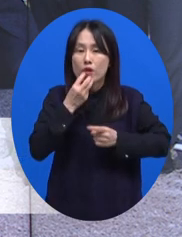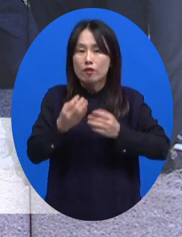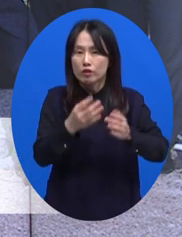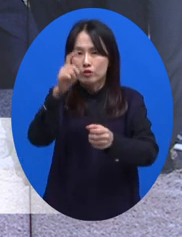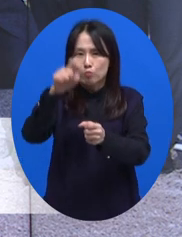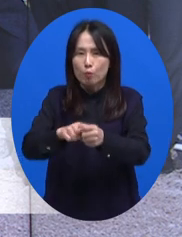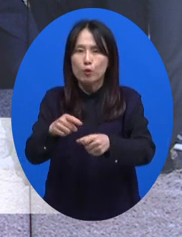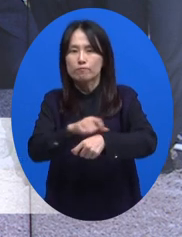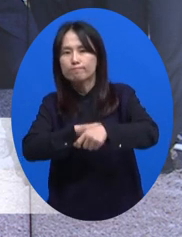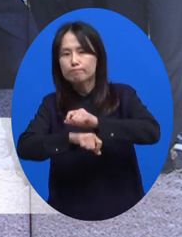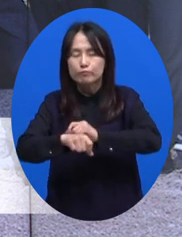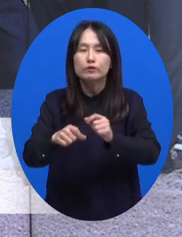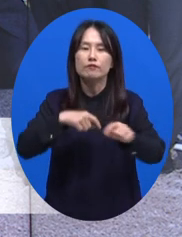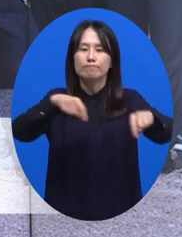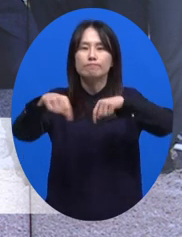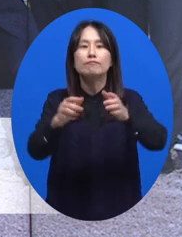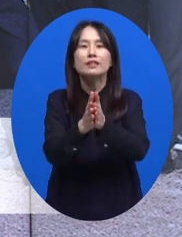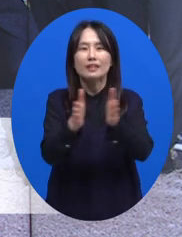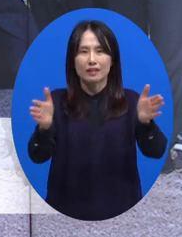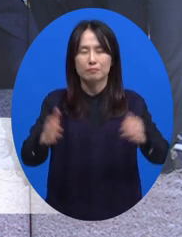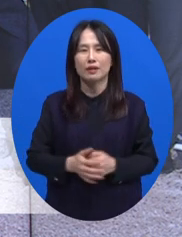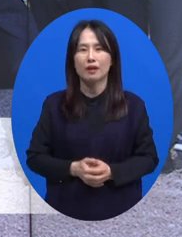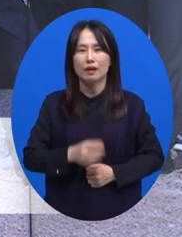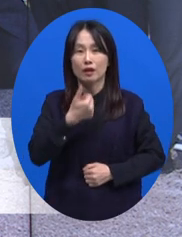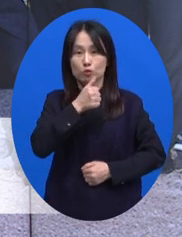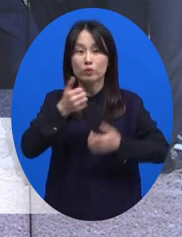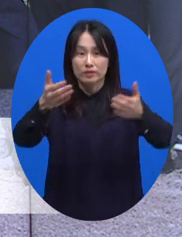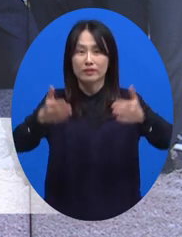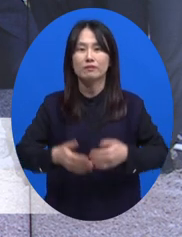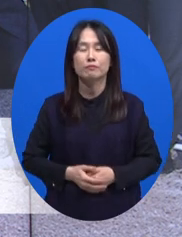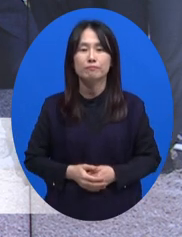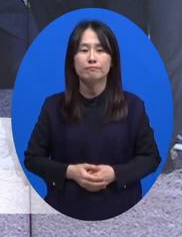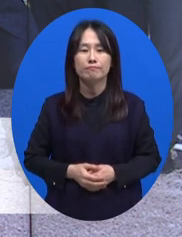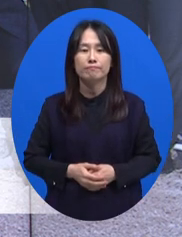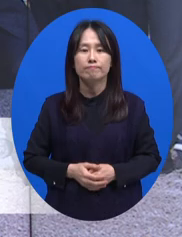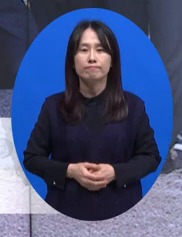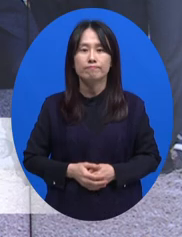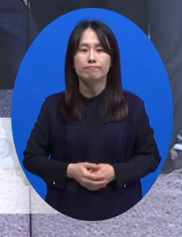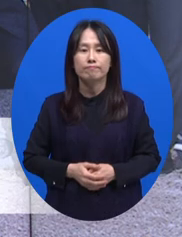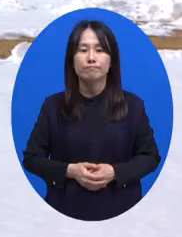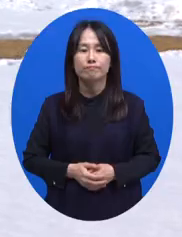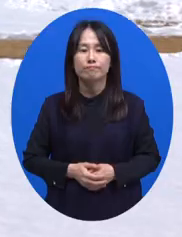경기를 목표로 본격적인 항해에 나섰습니다. 최창순 기자의 보도입니다.